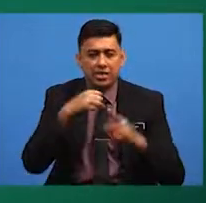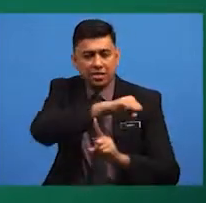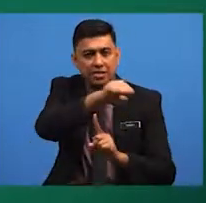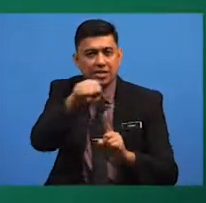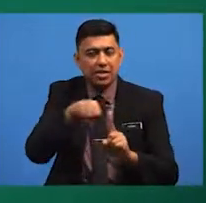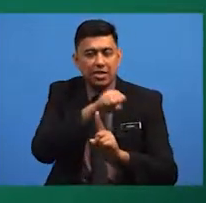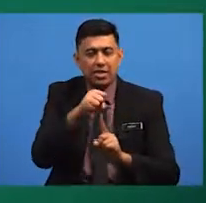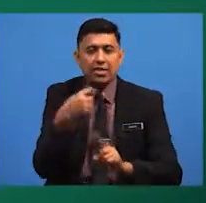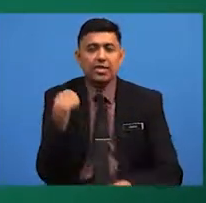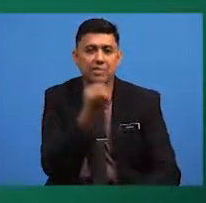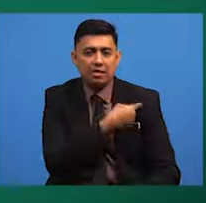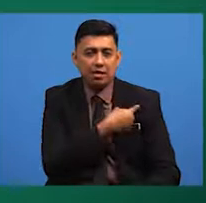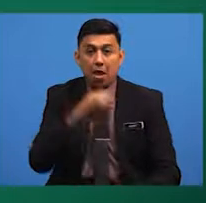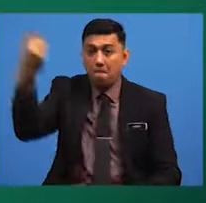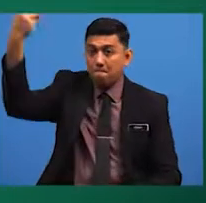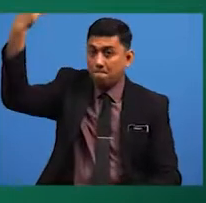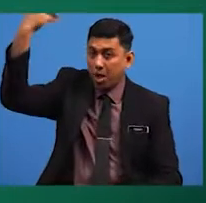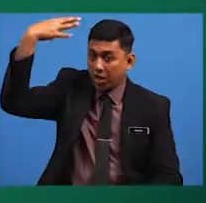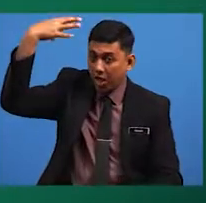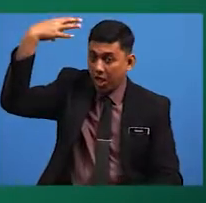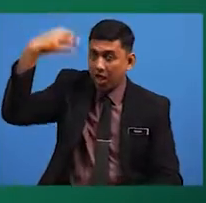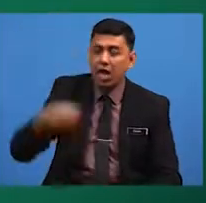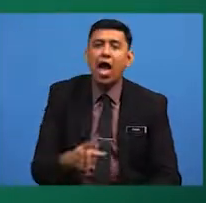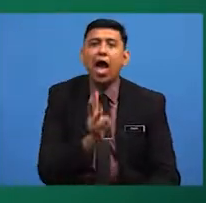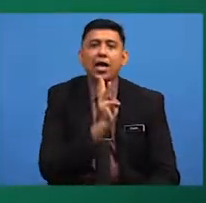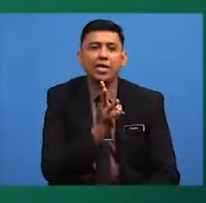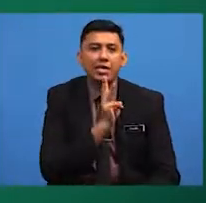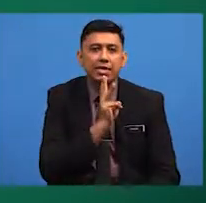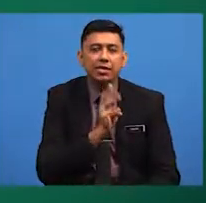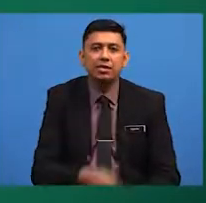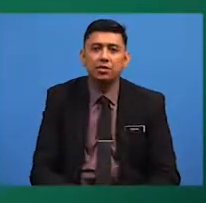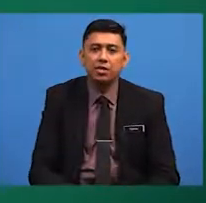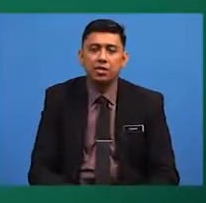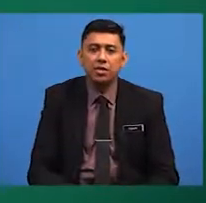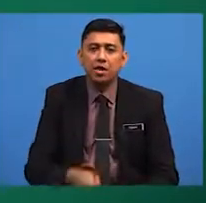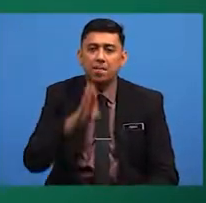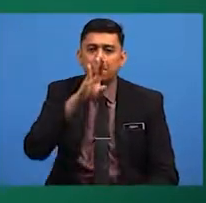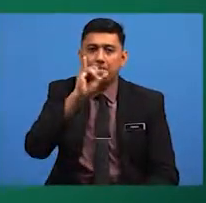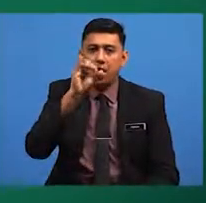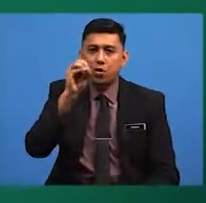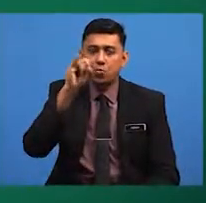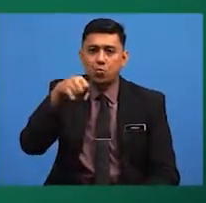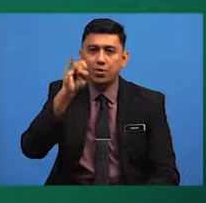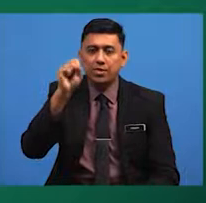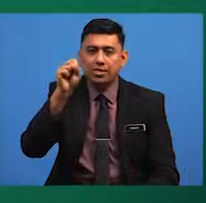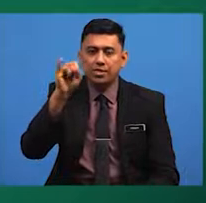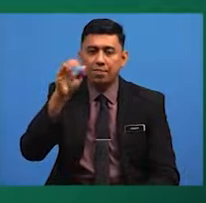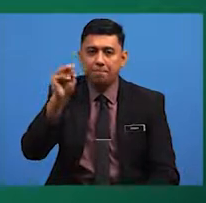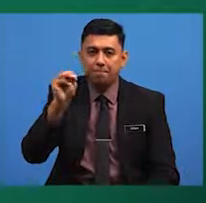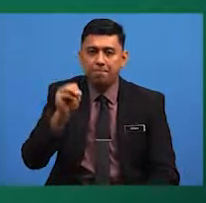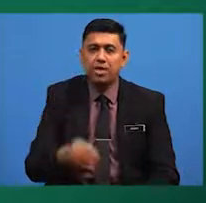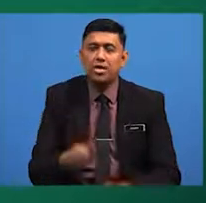yaitu matahari aib Bayu jisim Angin